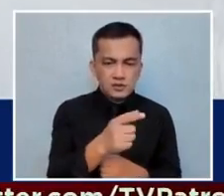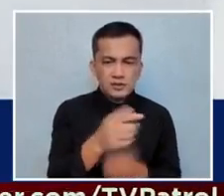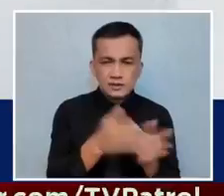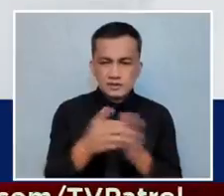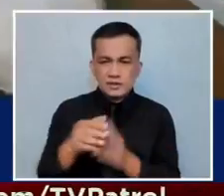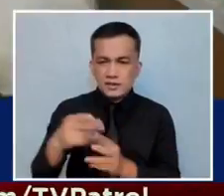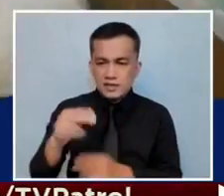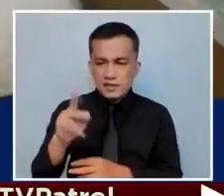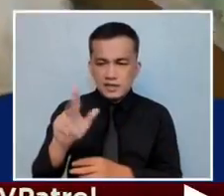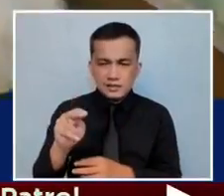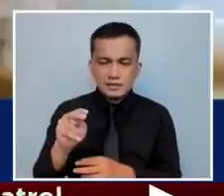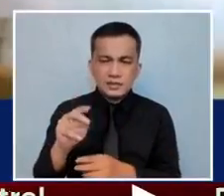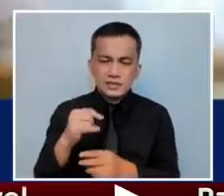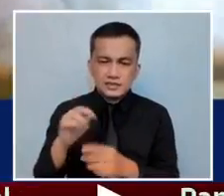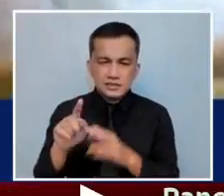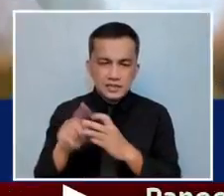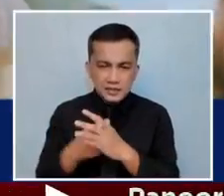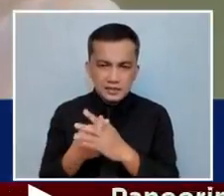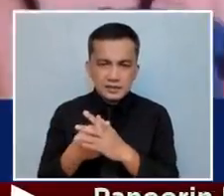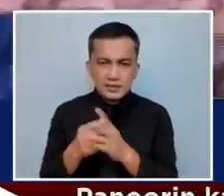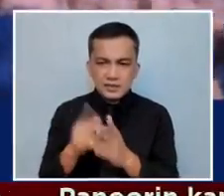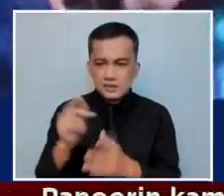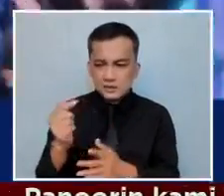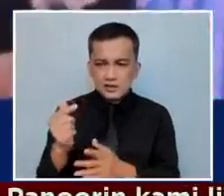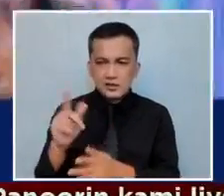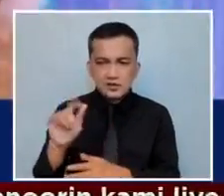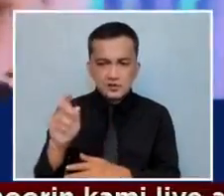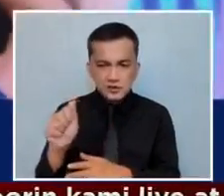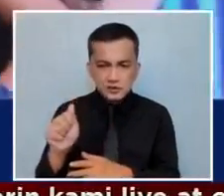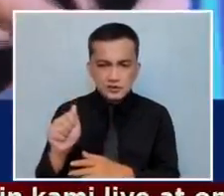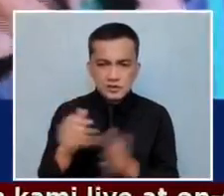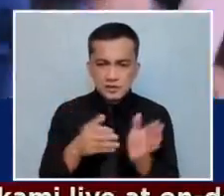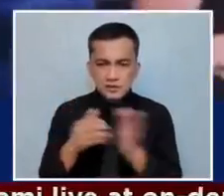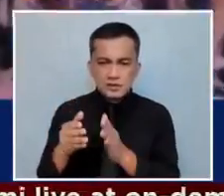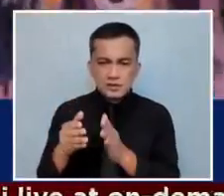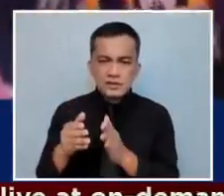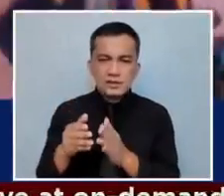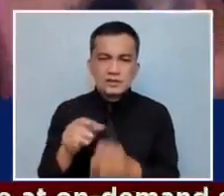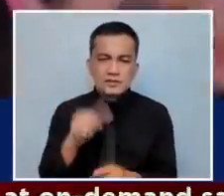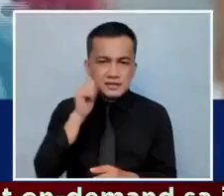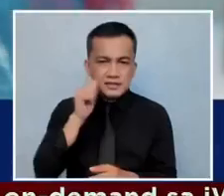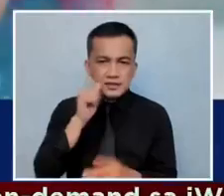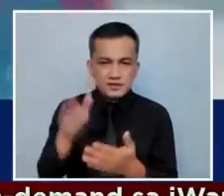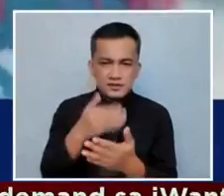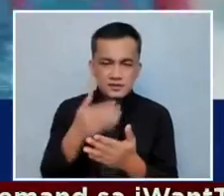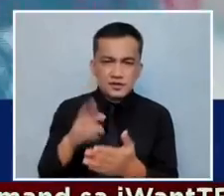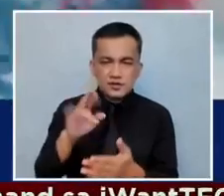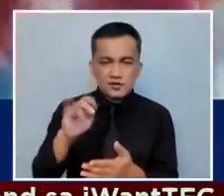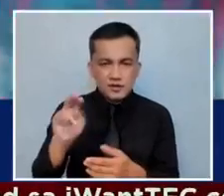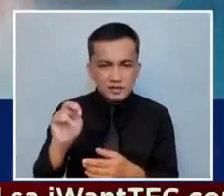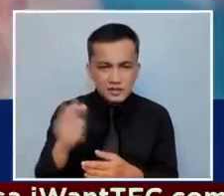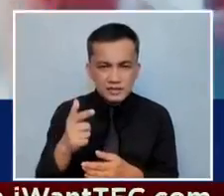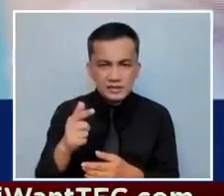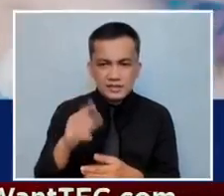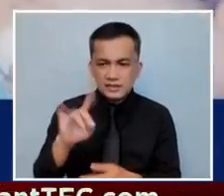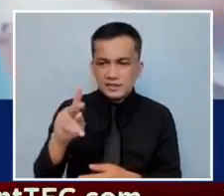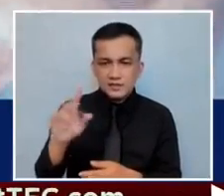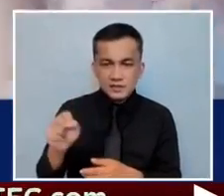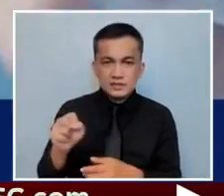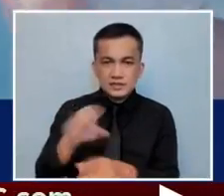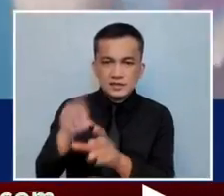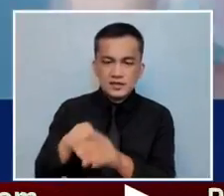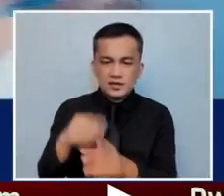group na si Star, K-pop star Luna, Brave Girls na umawit ng hit song na Rollin, VVs na kinabibilangan ni